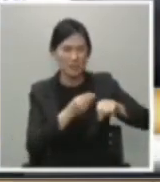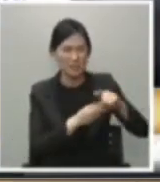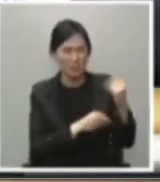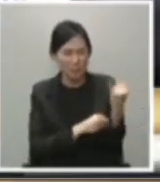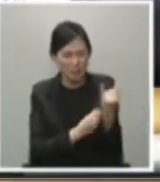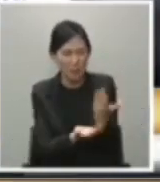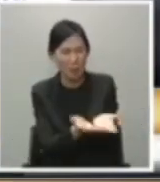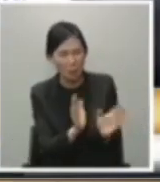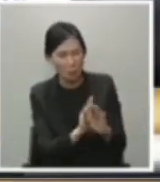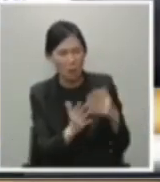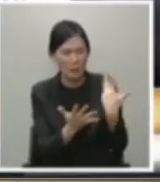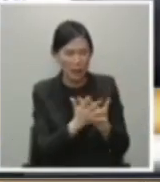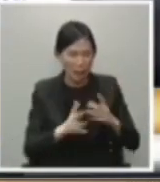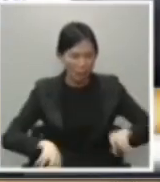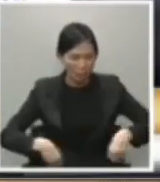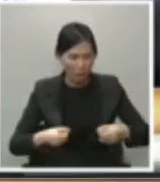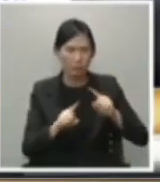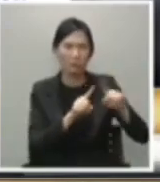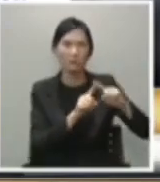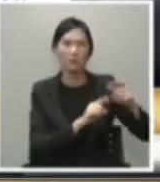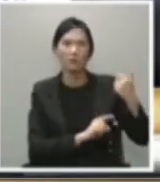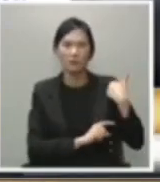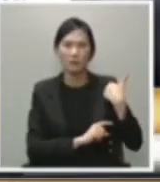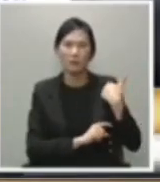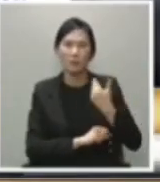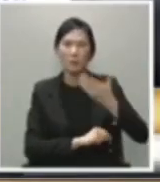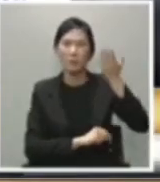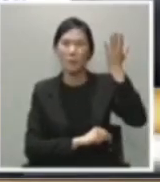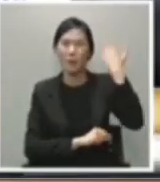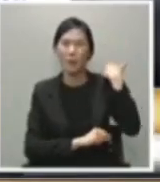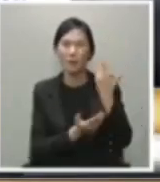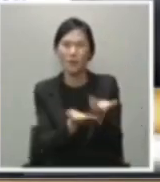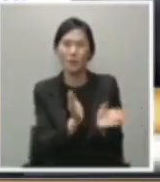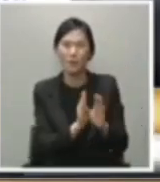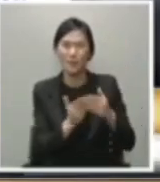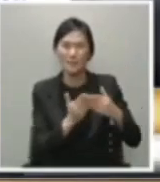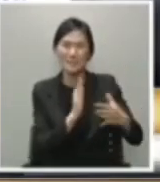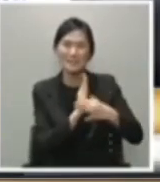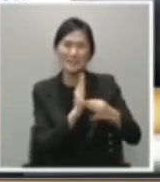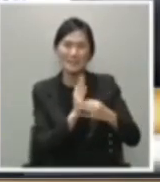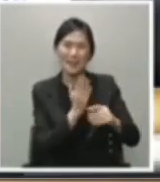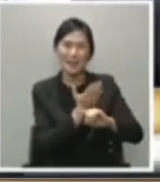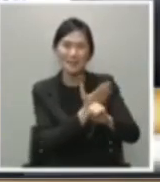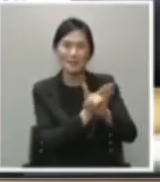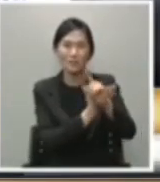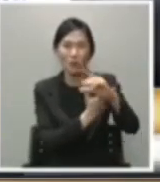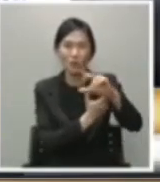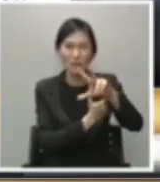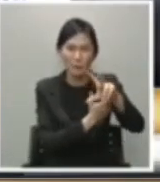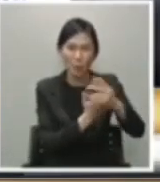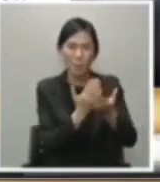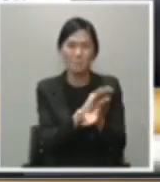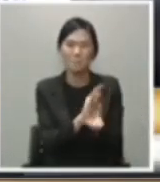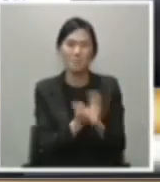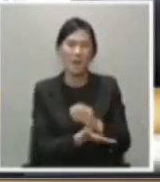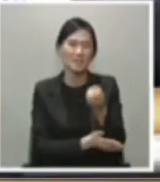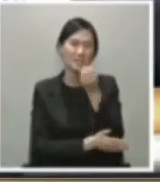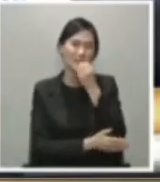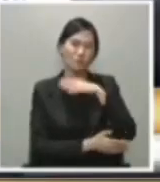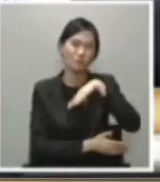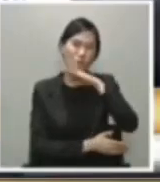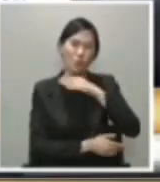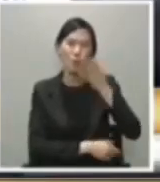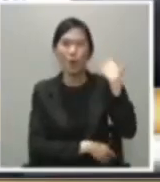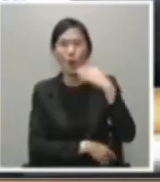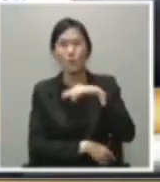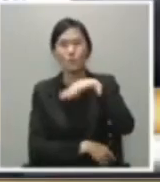อบครัวหลายๆคนครับเคยซื้อเนื้อโลละ300วันนี้ต้องซื้อหมูครับเคยกินหมูโลละ